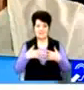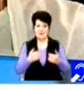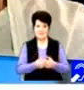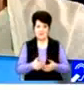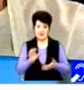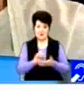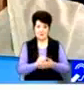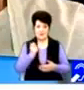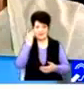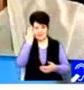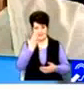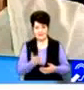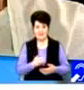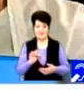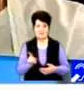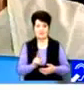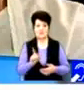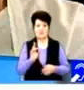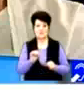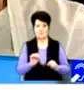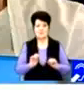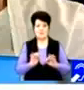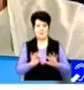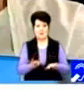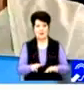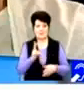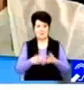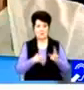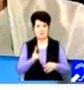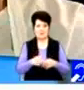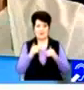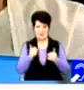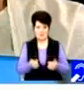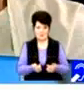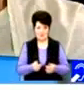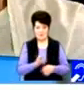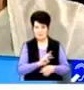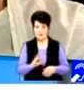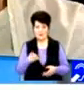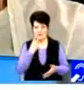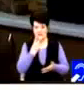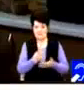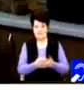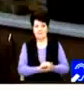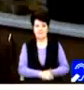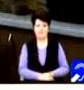ocupate idei dar le și învață cum să le pună în practică bucătăria bunicii are milioane de vizualizări